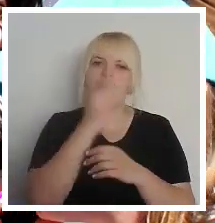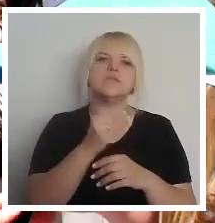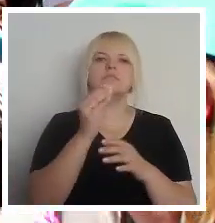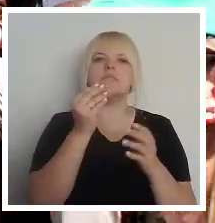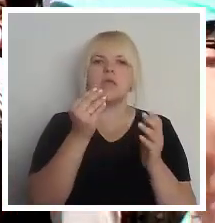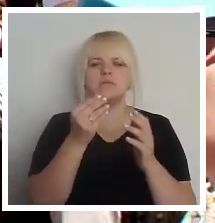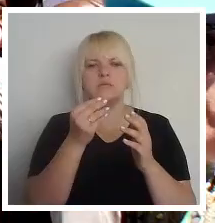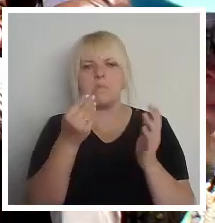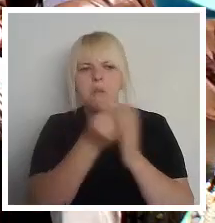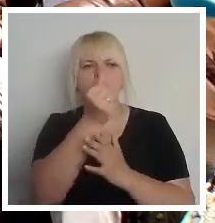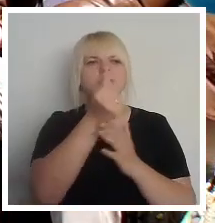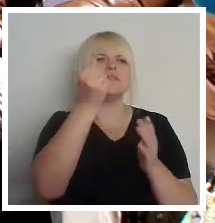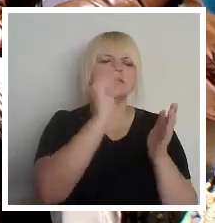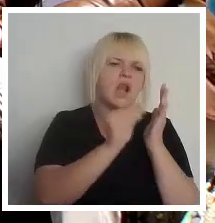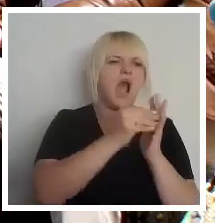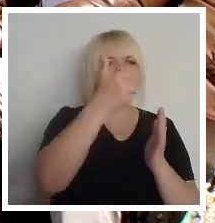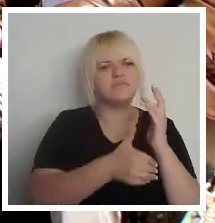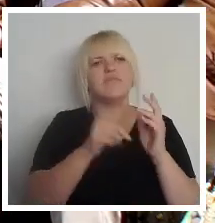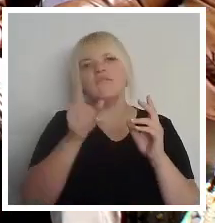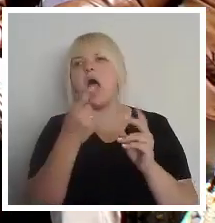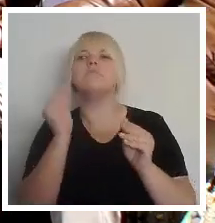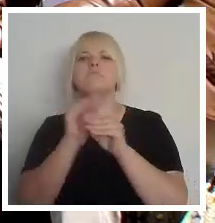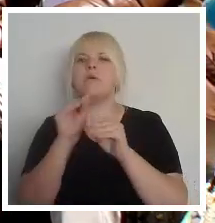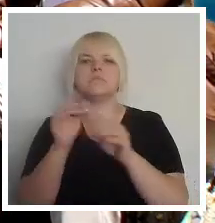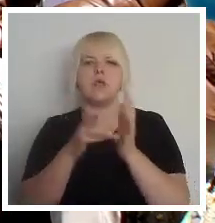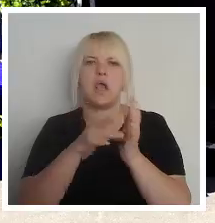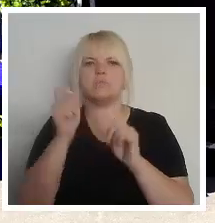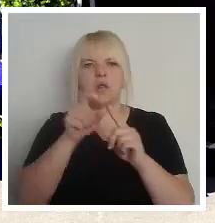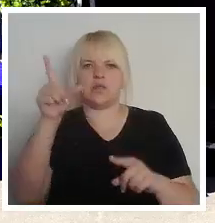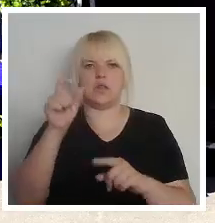maksas sienas un pārdošanas apjomu. Kā vēl varētu palielināt?